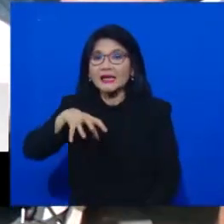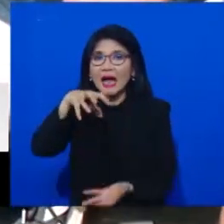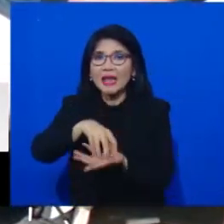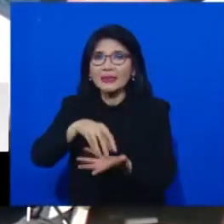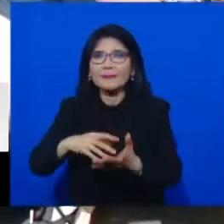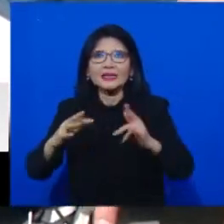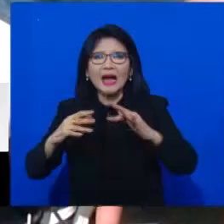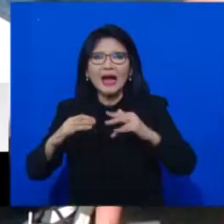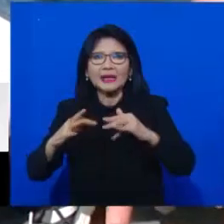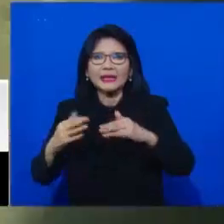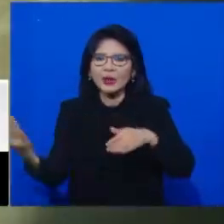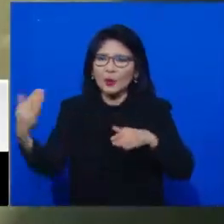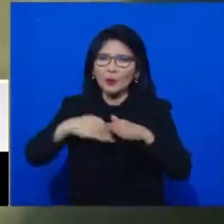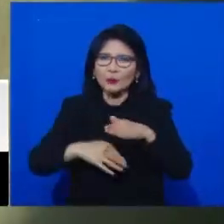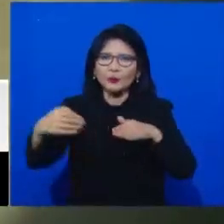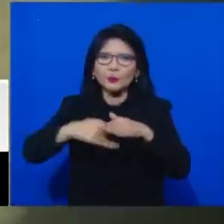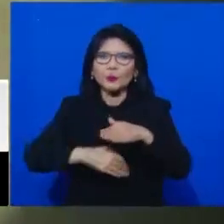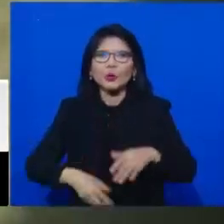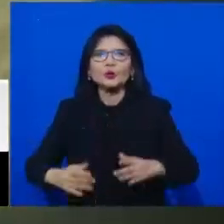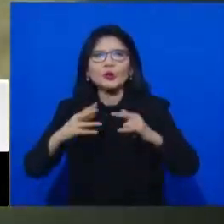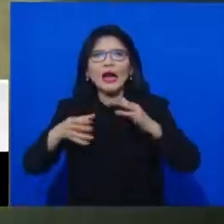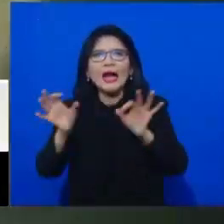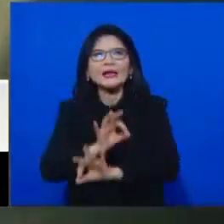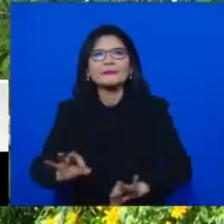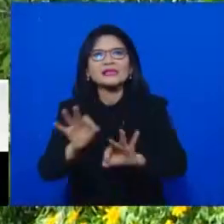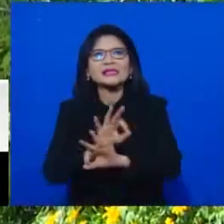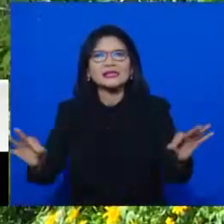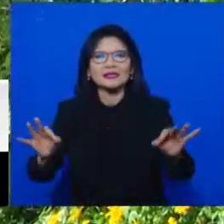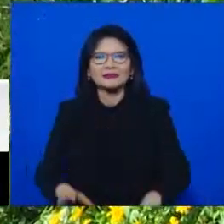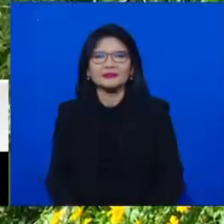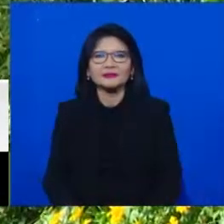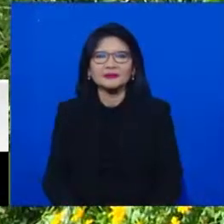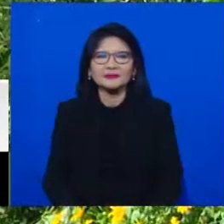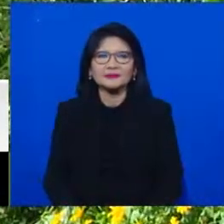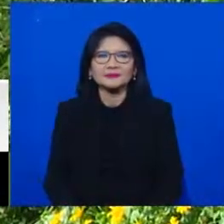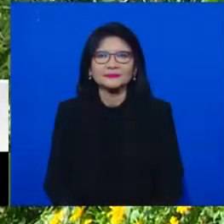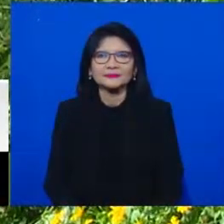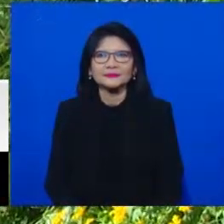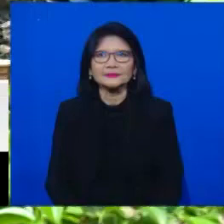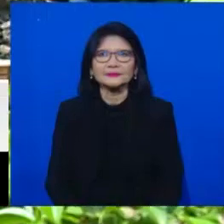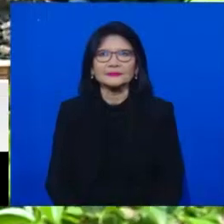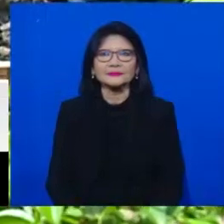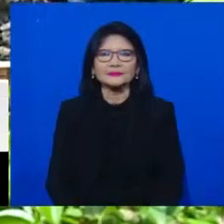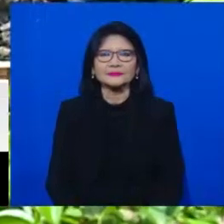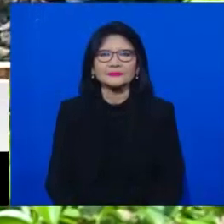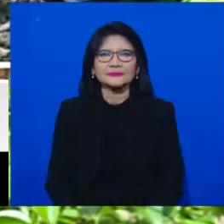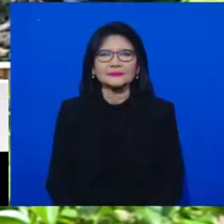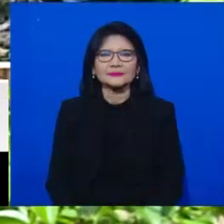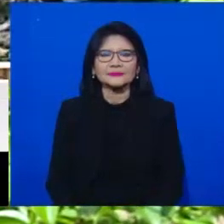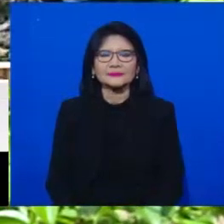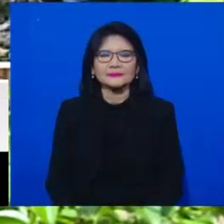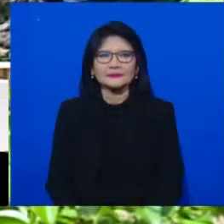mata air untuk ketersediaan air bersih bagi warga sekitar. Rizka Rizlia, Helmi Suradigara, Bandung, Jawa Barat.